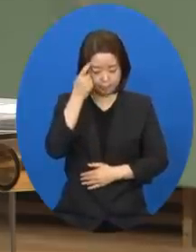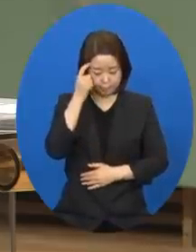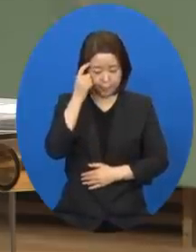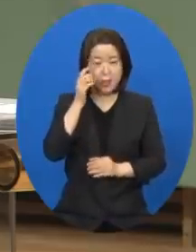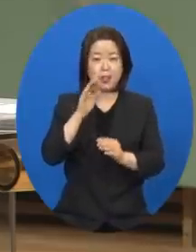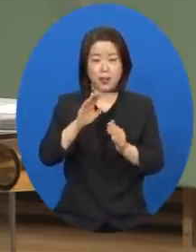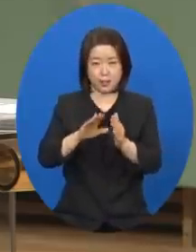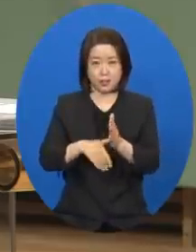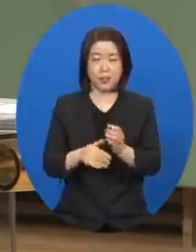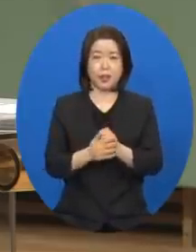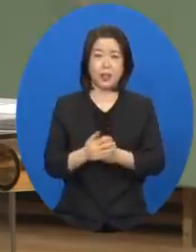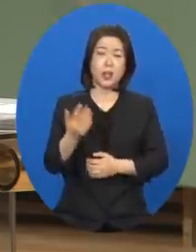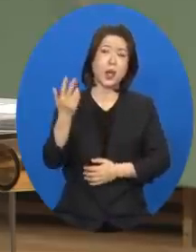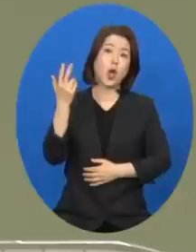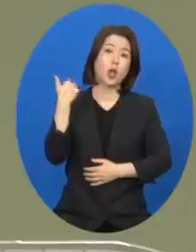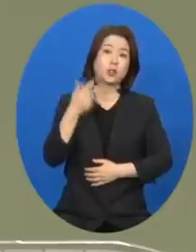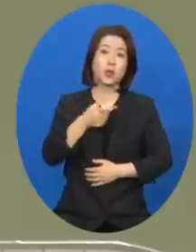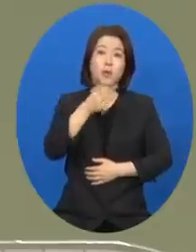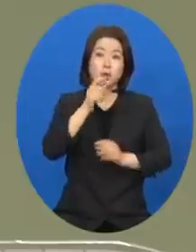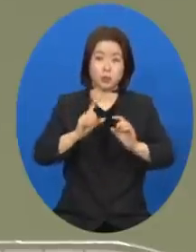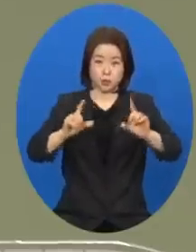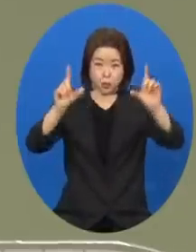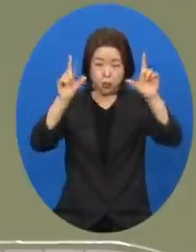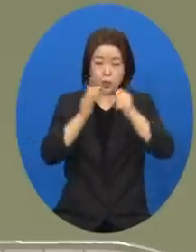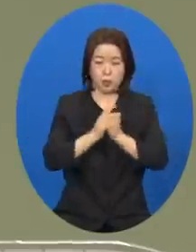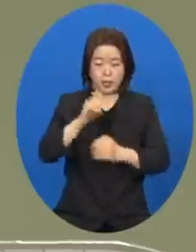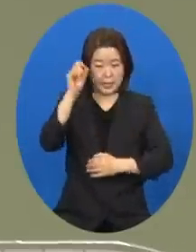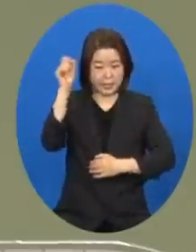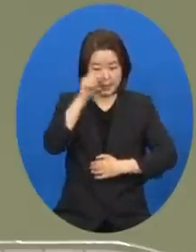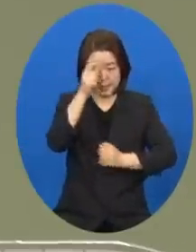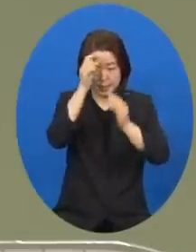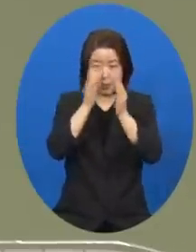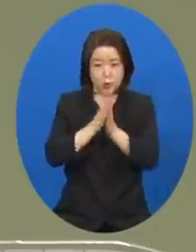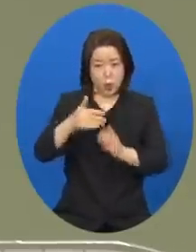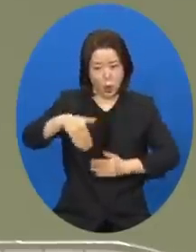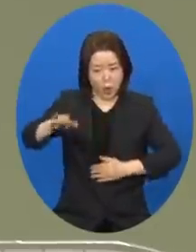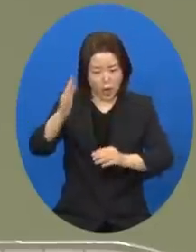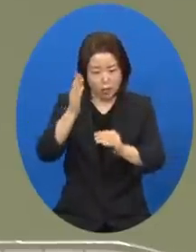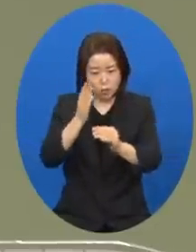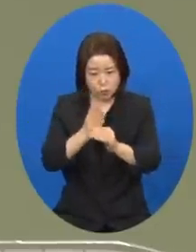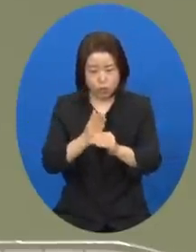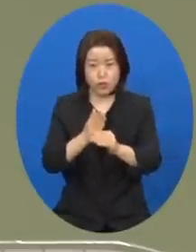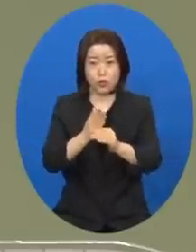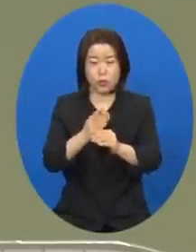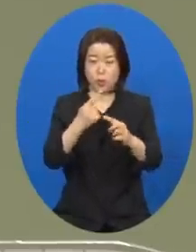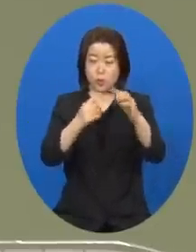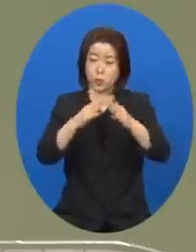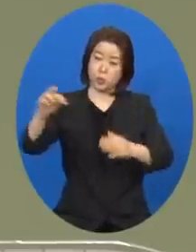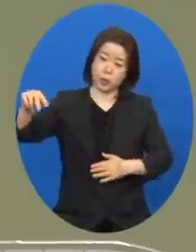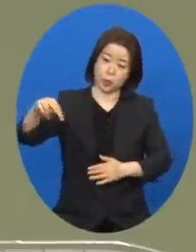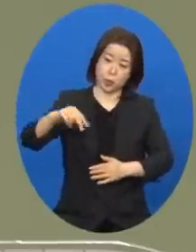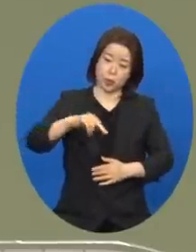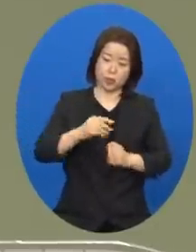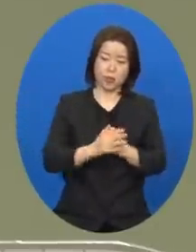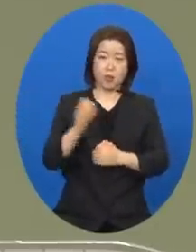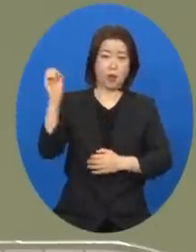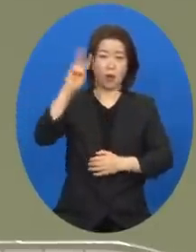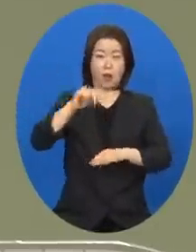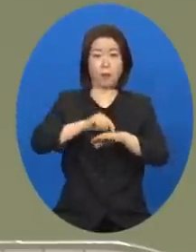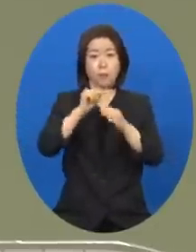지난 수요일 새벽기도 가려고 교회를 올라오는데 갑자기 마음에